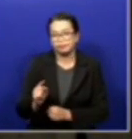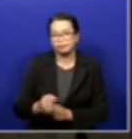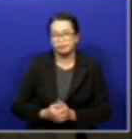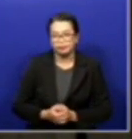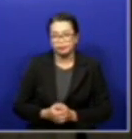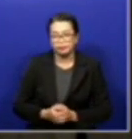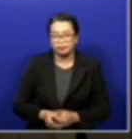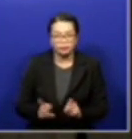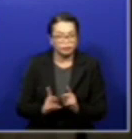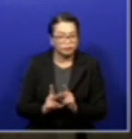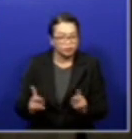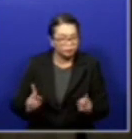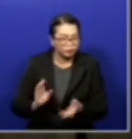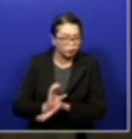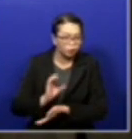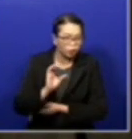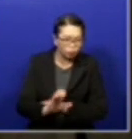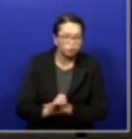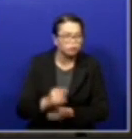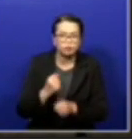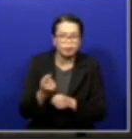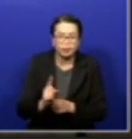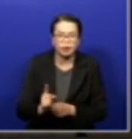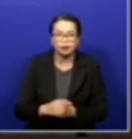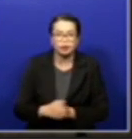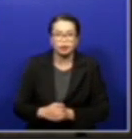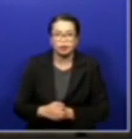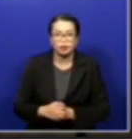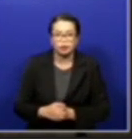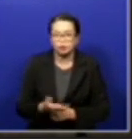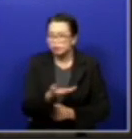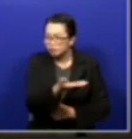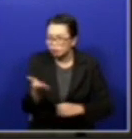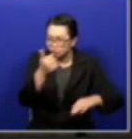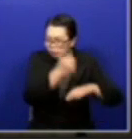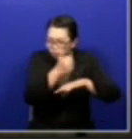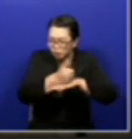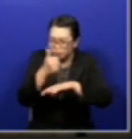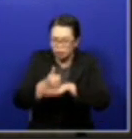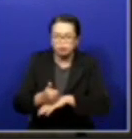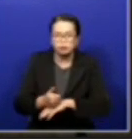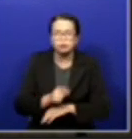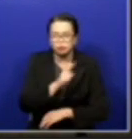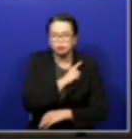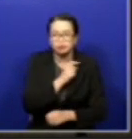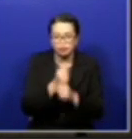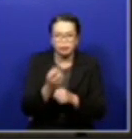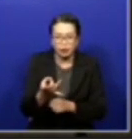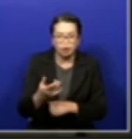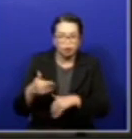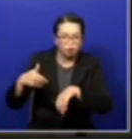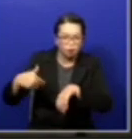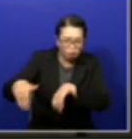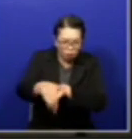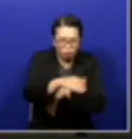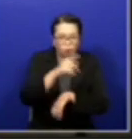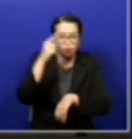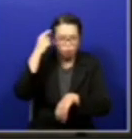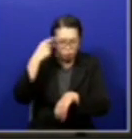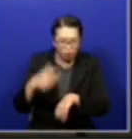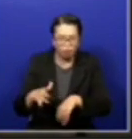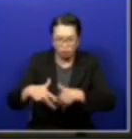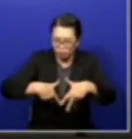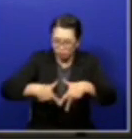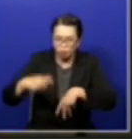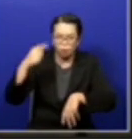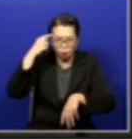คณะกรรมการกองทุนทำอะไรกันท่านทำอะไรอยู่คนข้างนอกเขารู้กันหมดอ่ะ